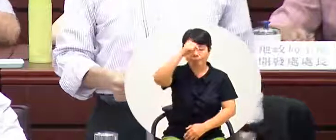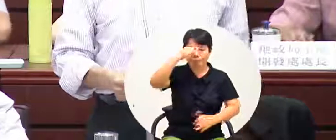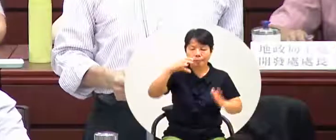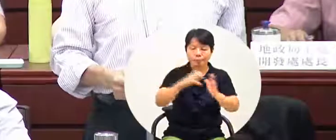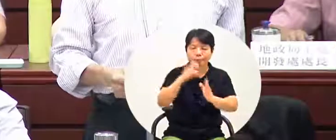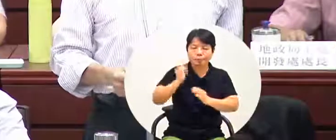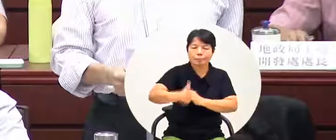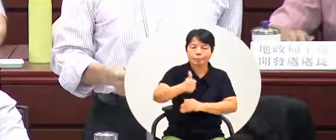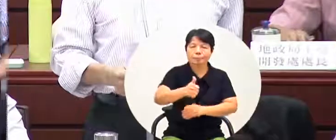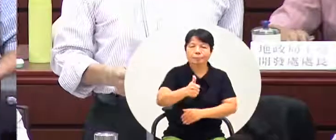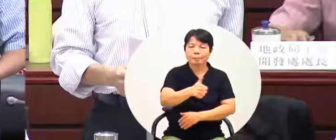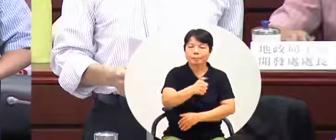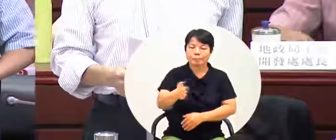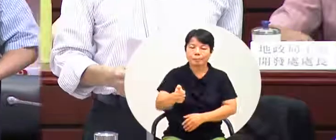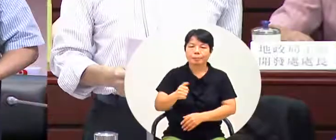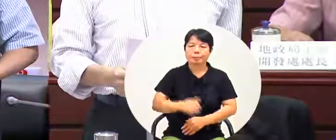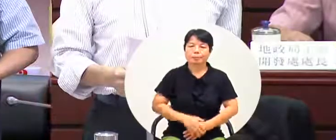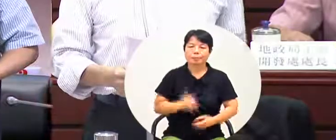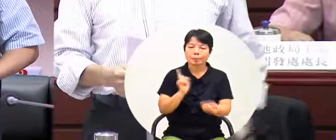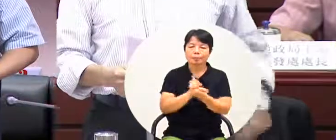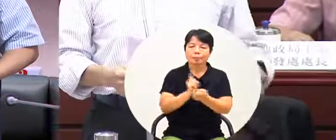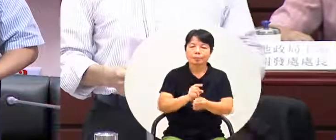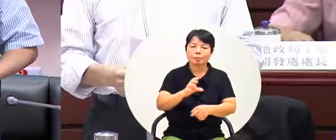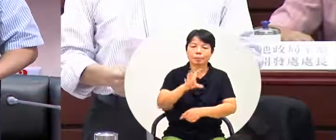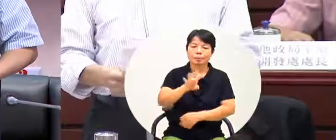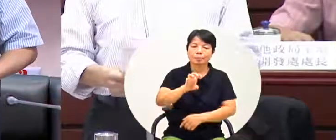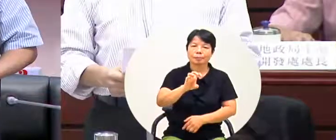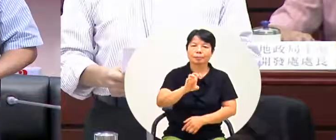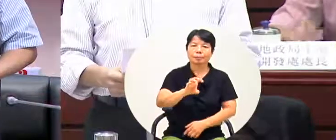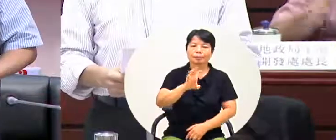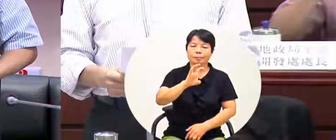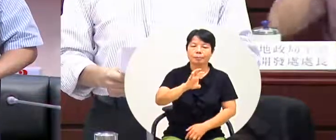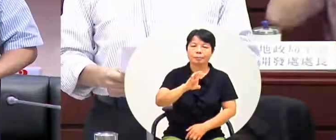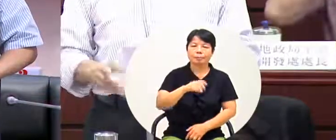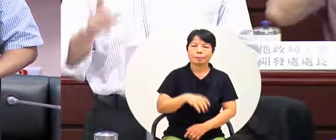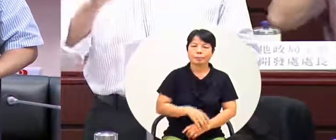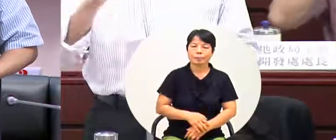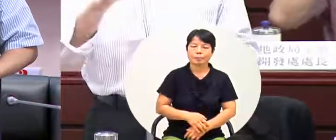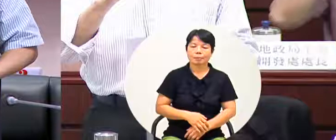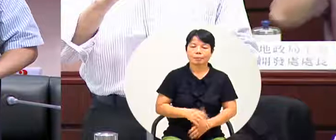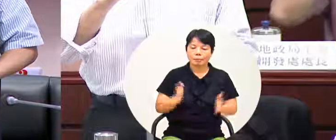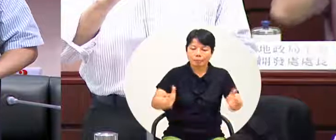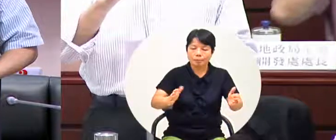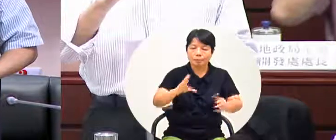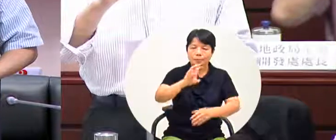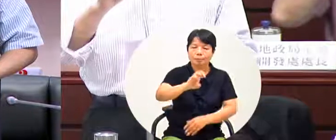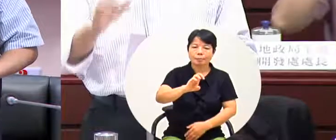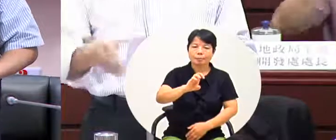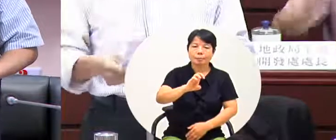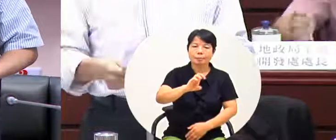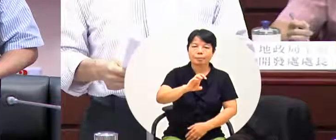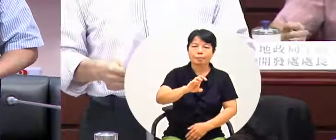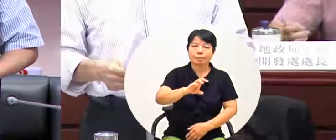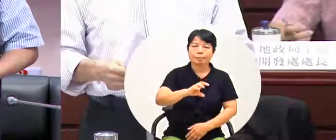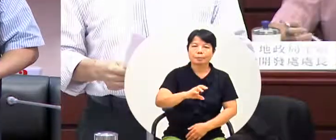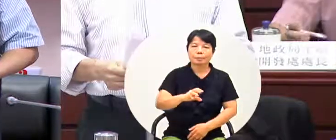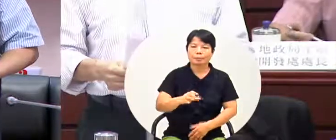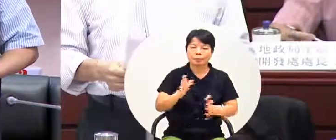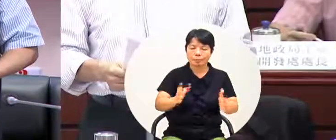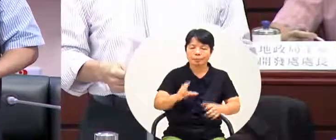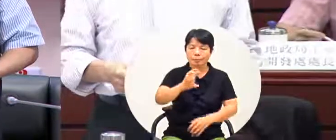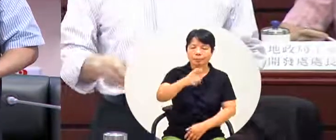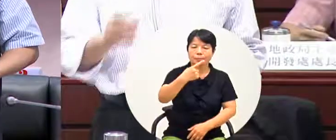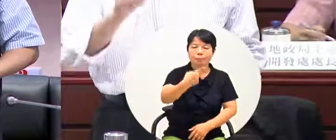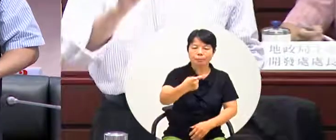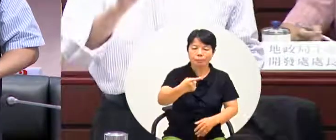第48是这个84期的啊八，对不起，81期这个大寮眷村的一个